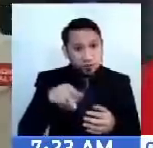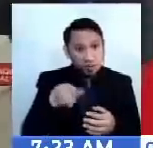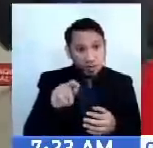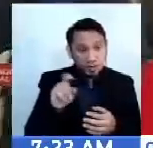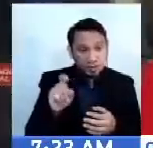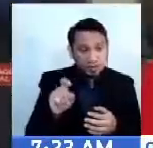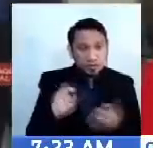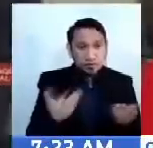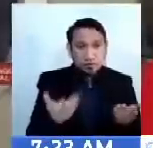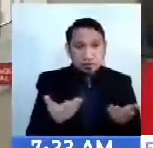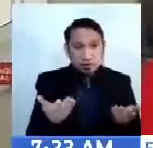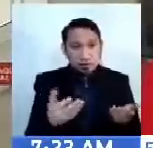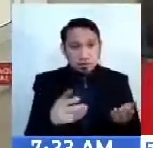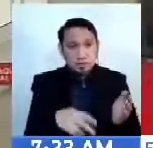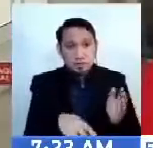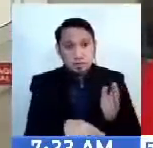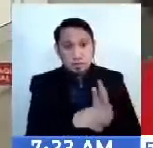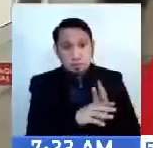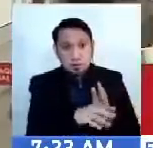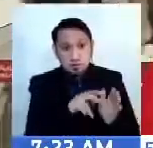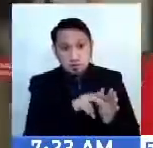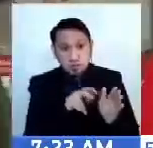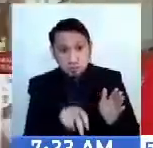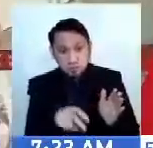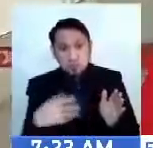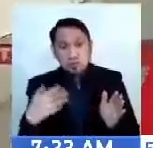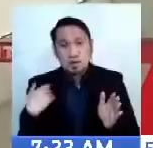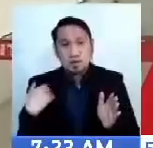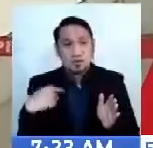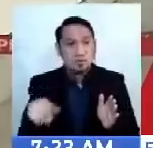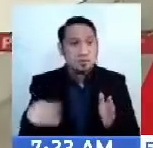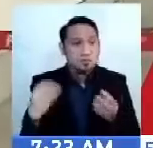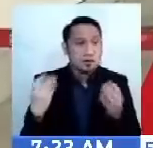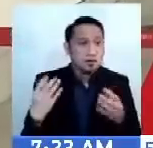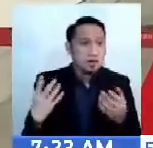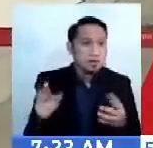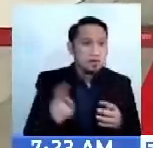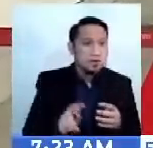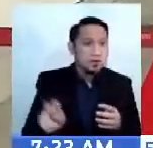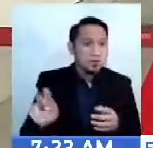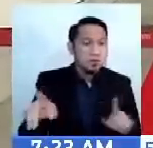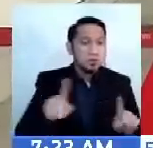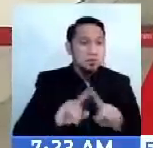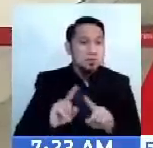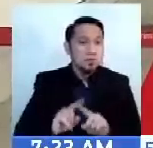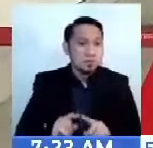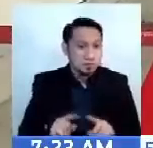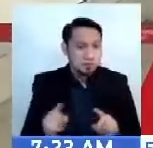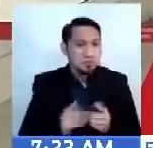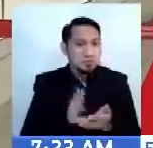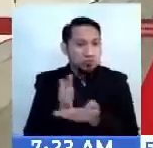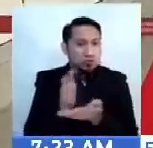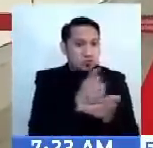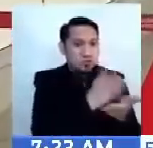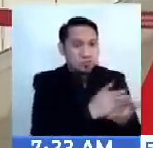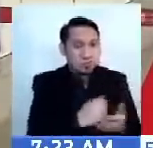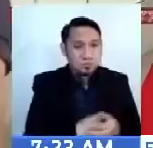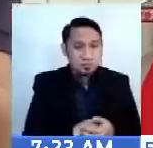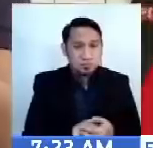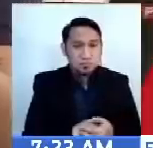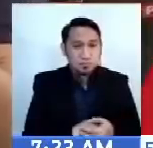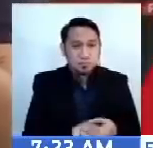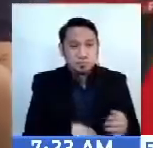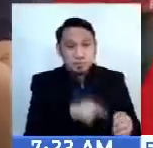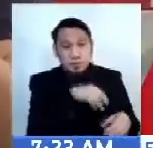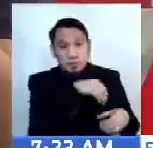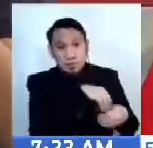sa south ay pagbaba mo ay ito na yung PITX, marami ng biyahe papasok na iba't ibang bahagi ng Metro Manila. At nasa loob na rin yung